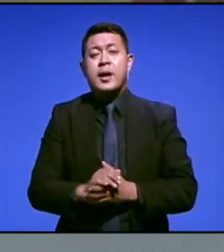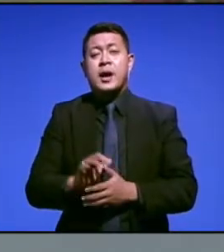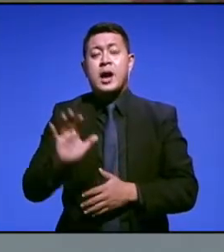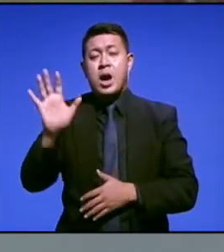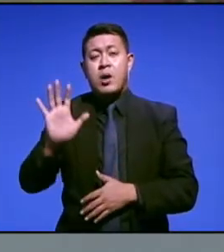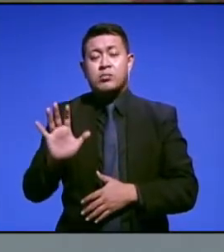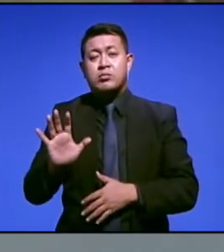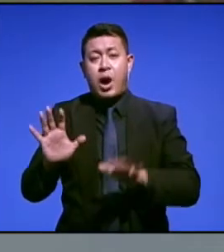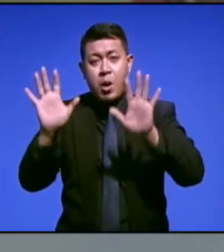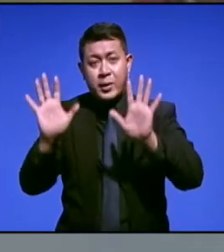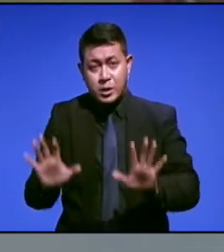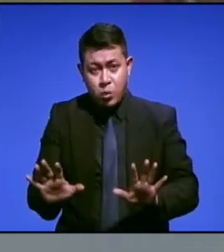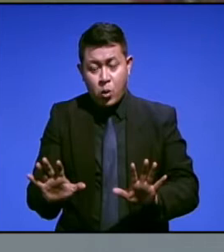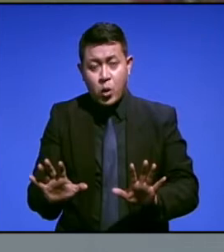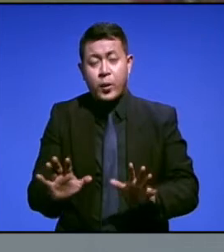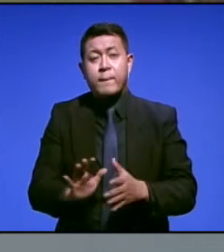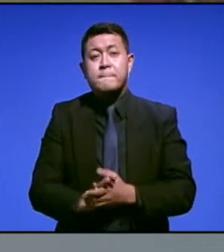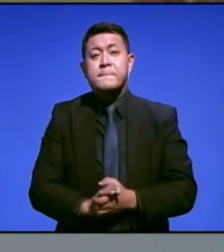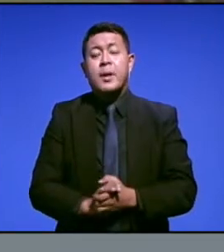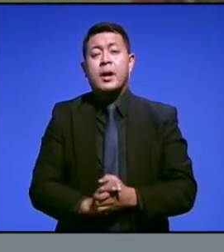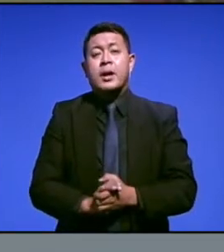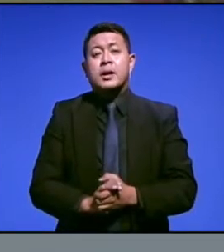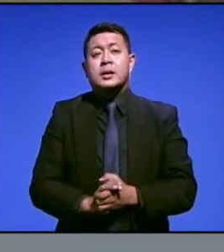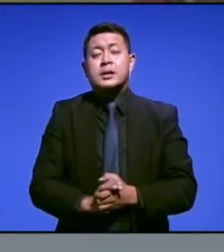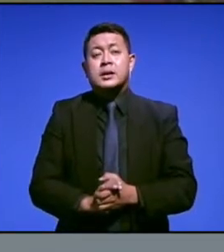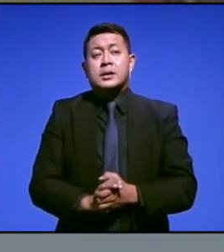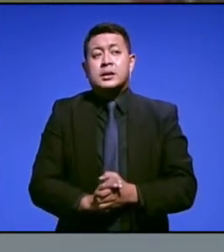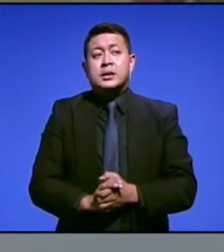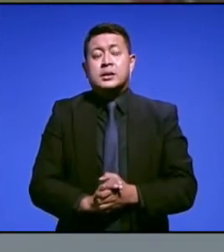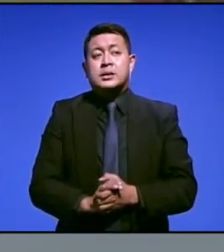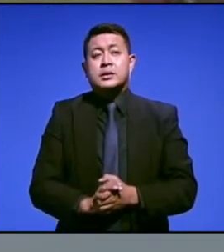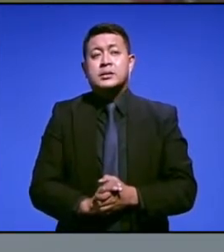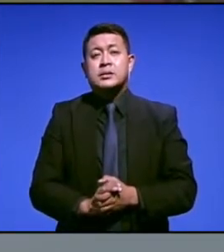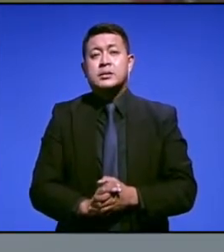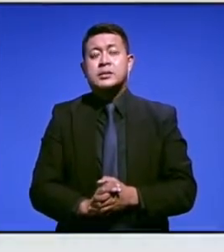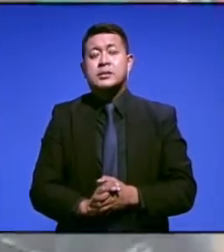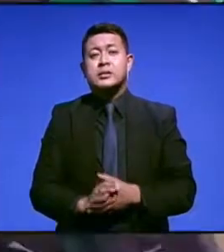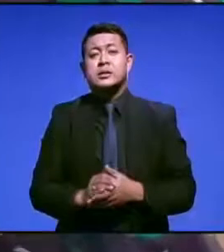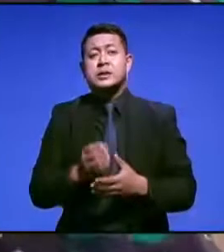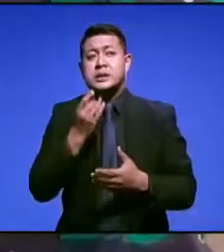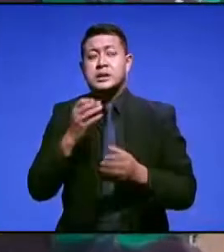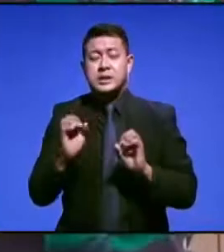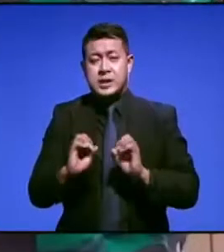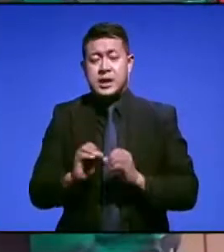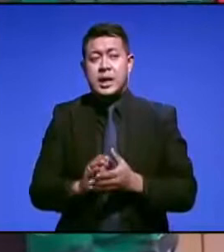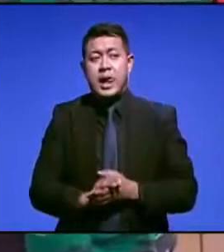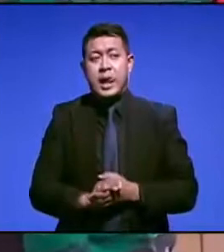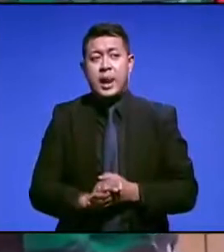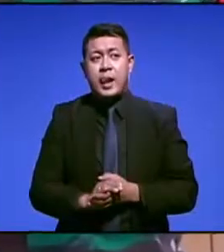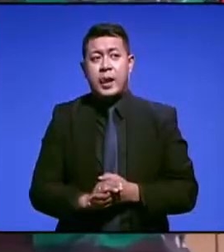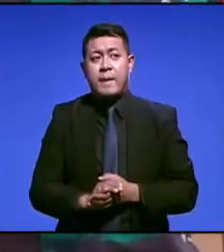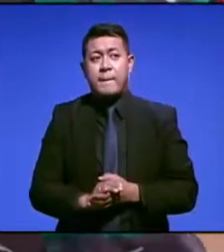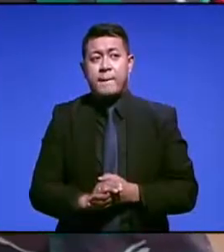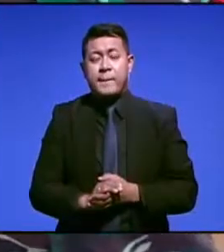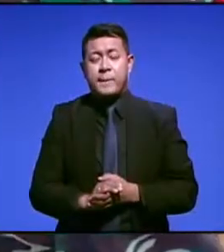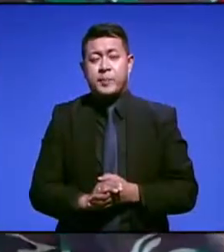Kabupaten Bogor bahwa tidak mendapatkan izin untuk penampilan soneta. Kita lihat dulu bedah kasusnya